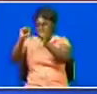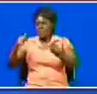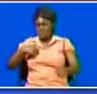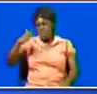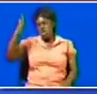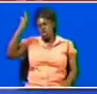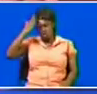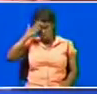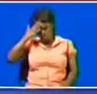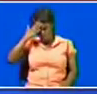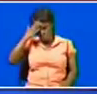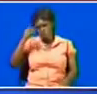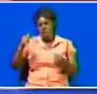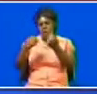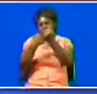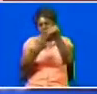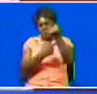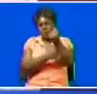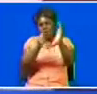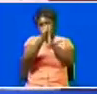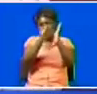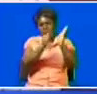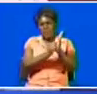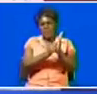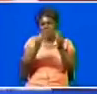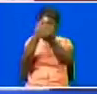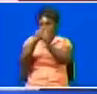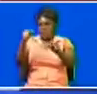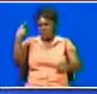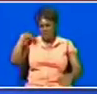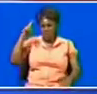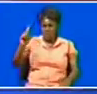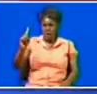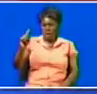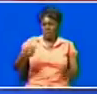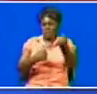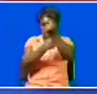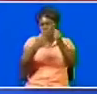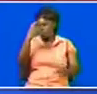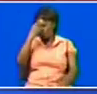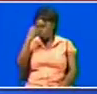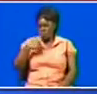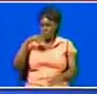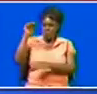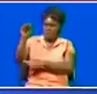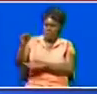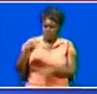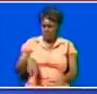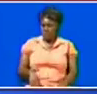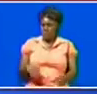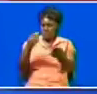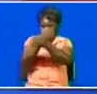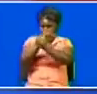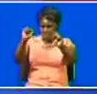najua kusupport agenda ya president, kitu ya kwanza ni kusupport Ruto. Hiyo ndio agenda ya kwanza. Na mimi nataka niombe rais